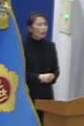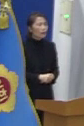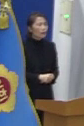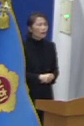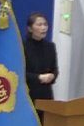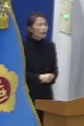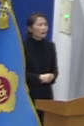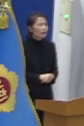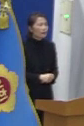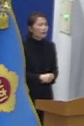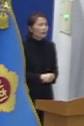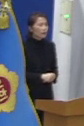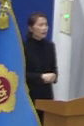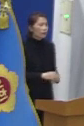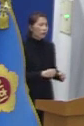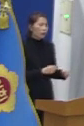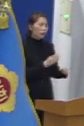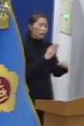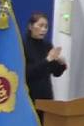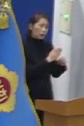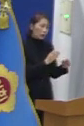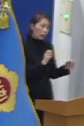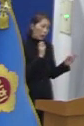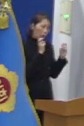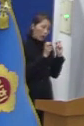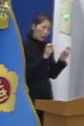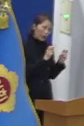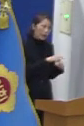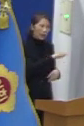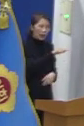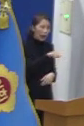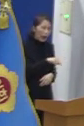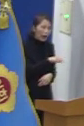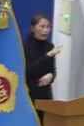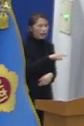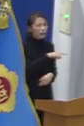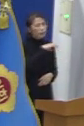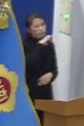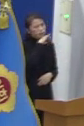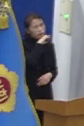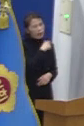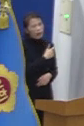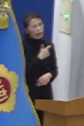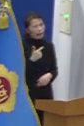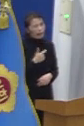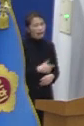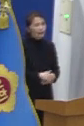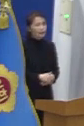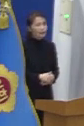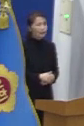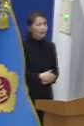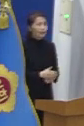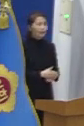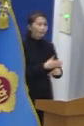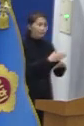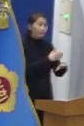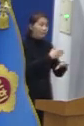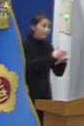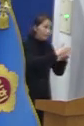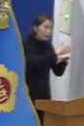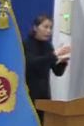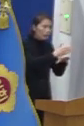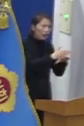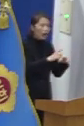삼중고로 중소기업과 서민층의 고민과 한숨은 늘어만 가고 있습니다. 남북 간 대치